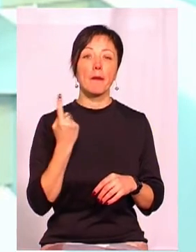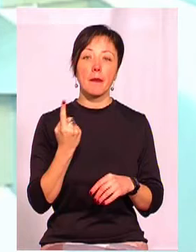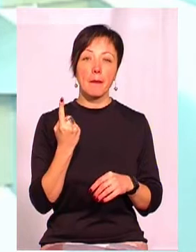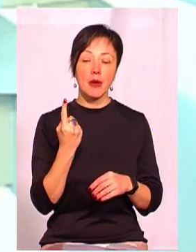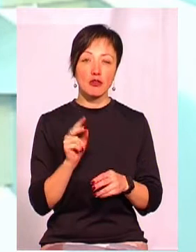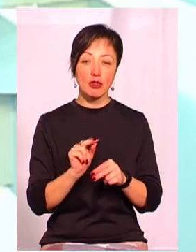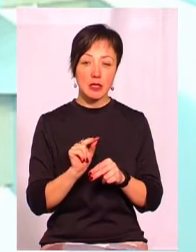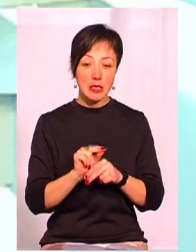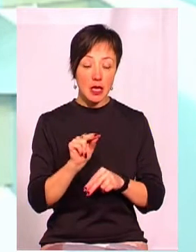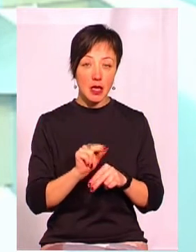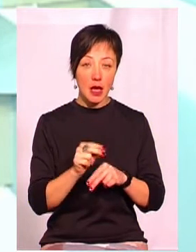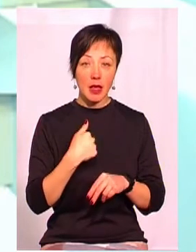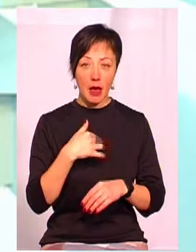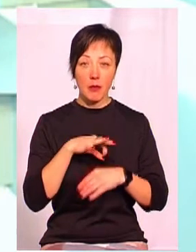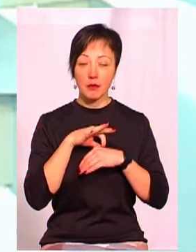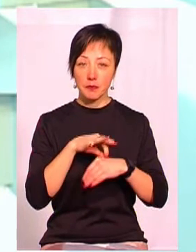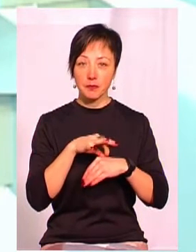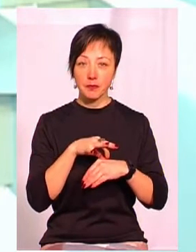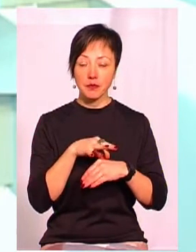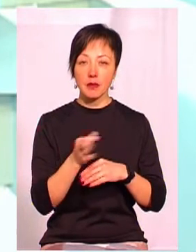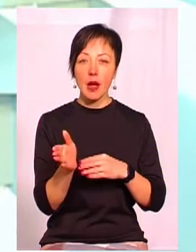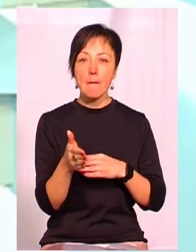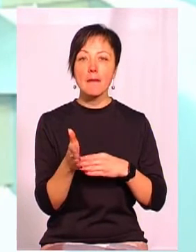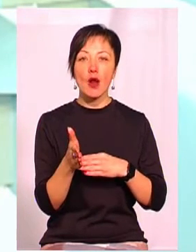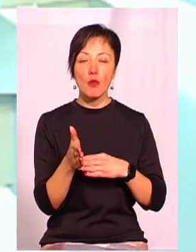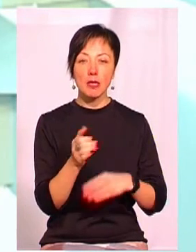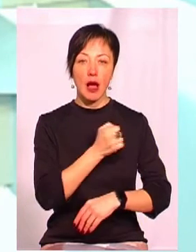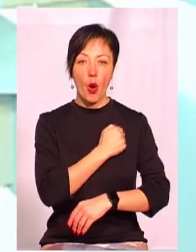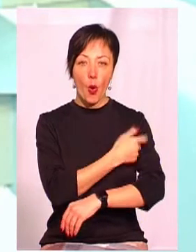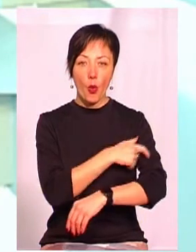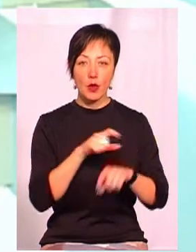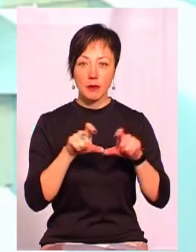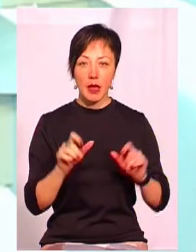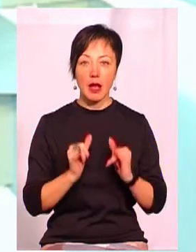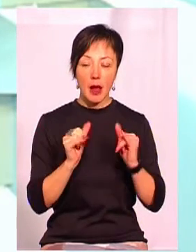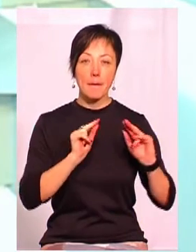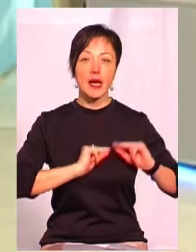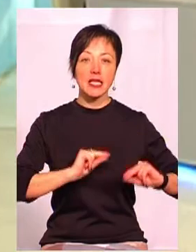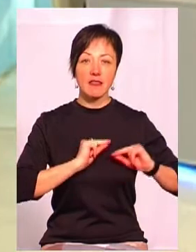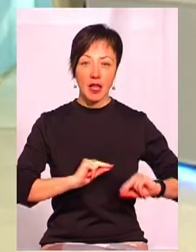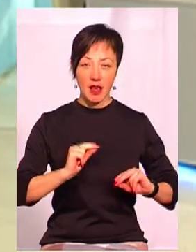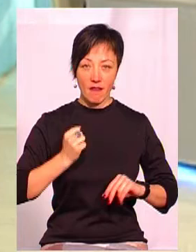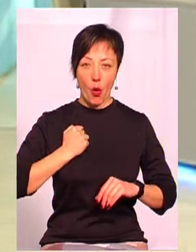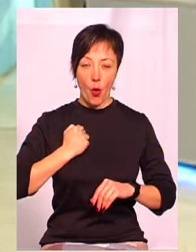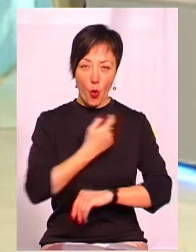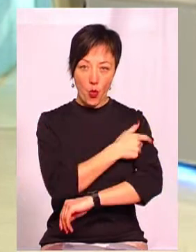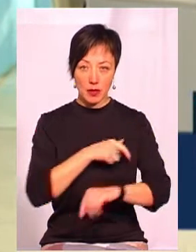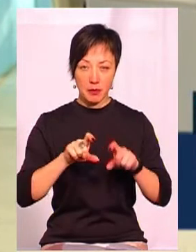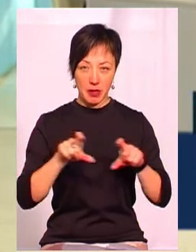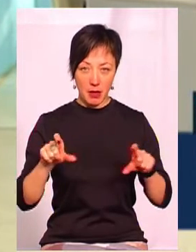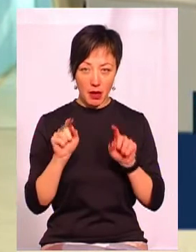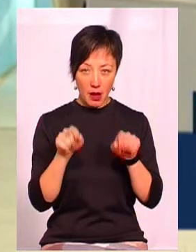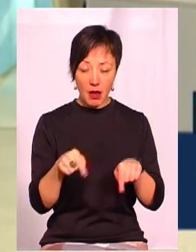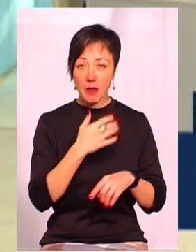перших занять мені доводилось проводити в Маріупольському госпіталі для працівників госпіталя. От, тому